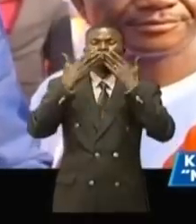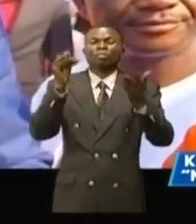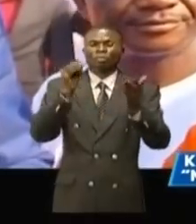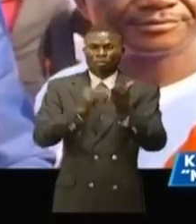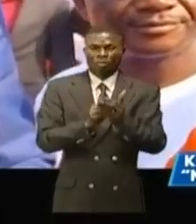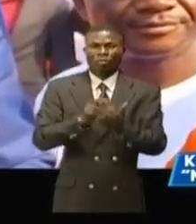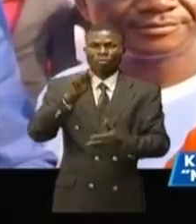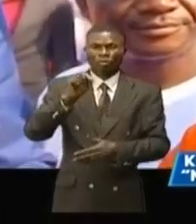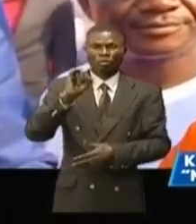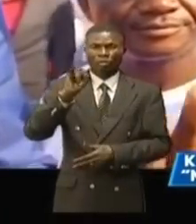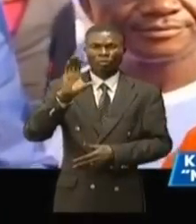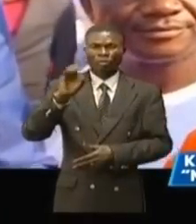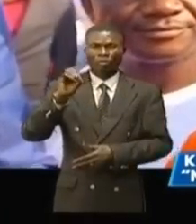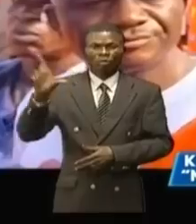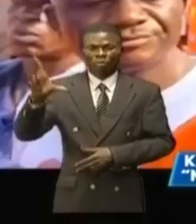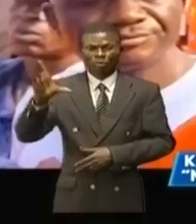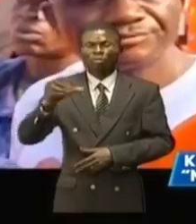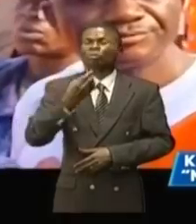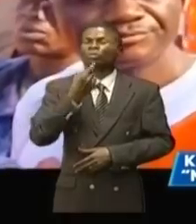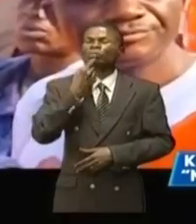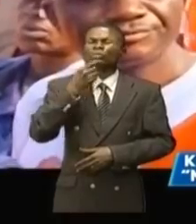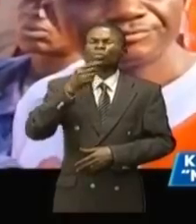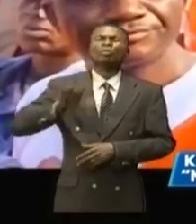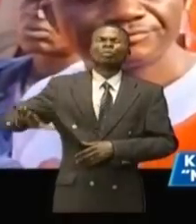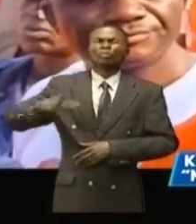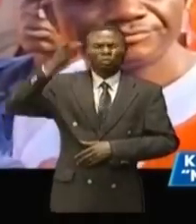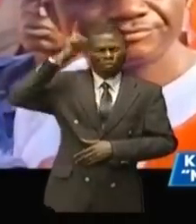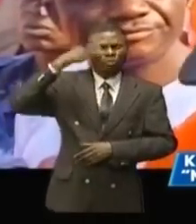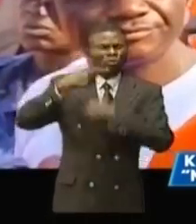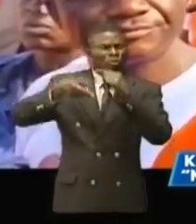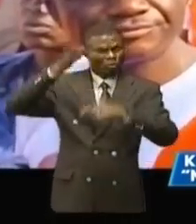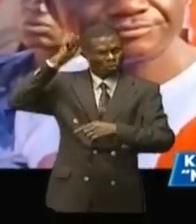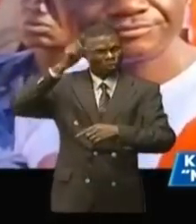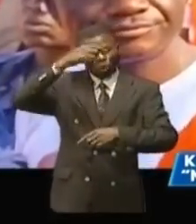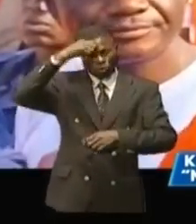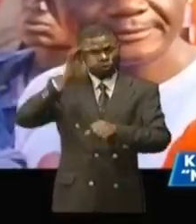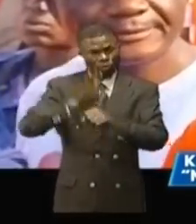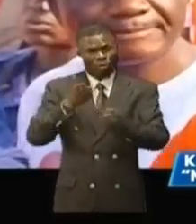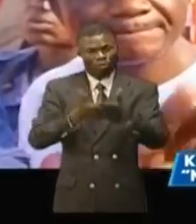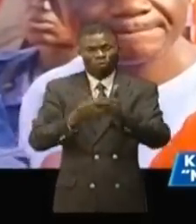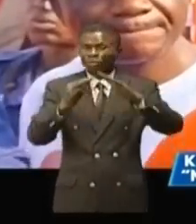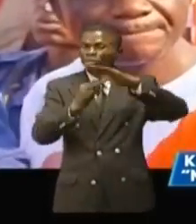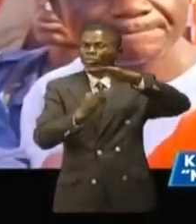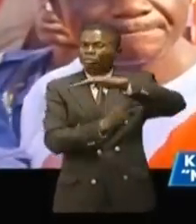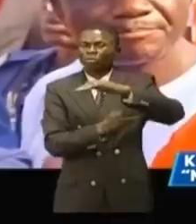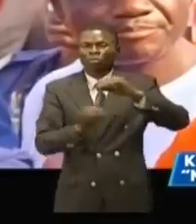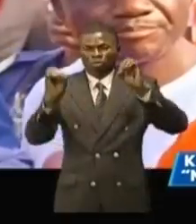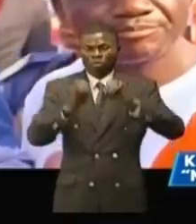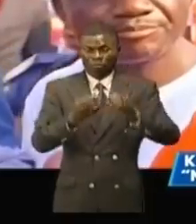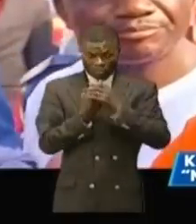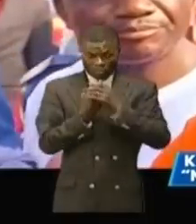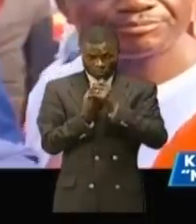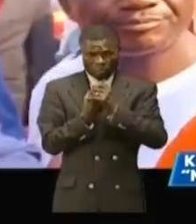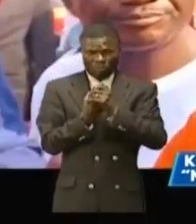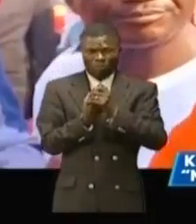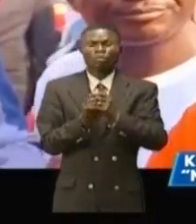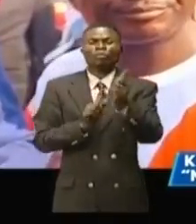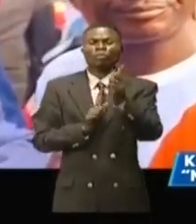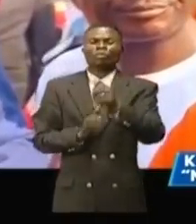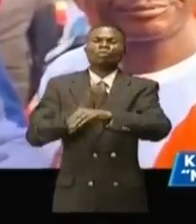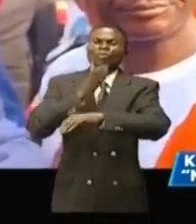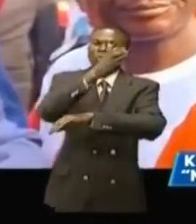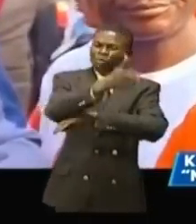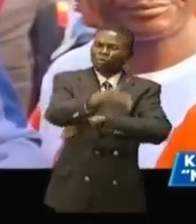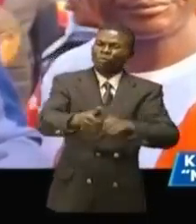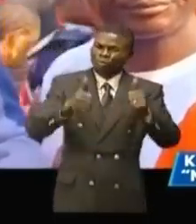du territoire de Miabi, qui a tout fait. Là, vraiment, on est bien parti, en tout cas, à partir d'ici, et nous, d'ici là, nous allons partir dans toutes les